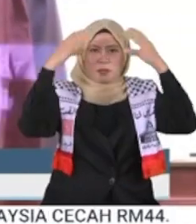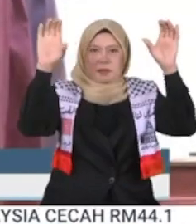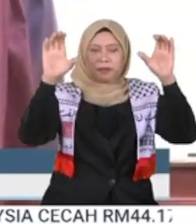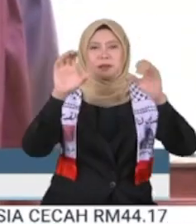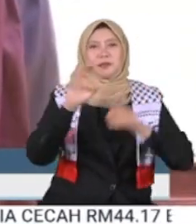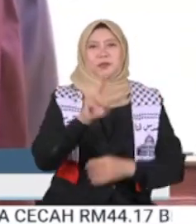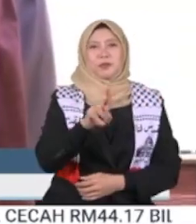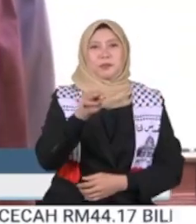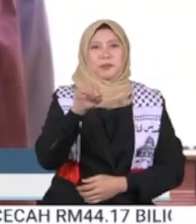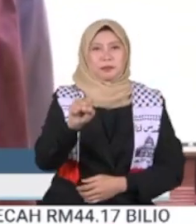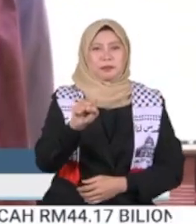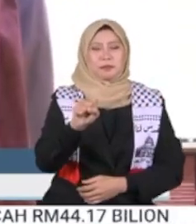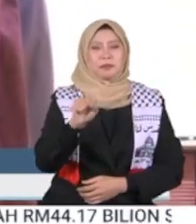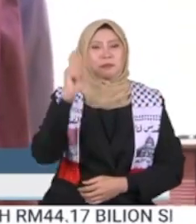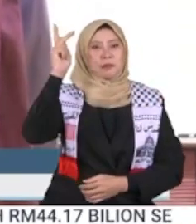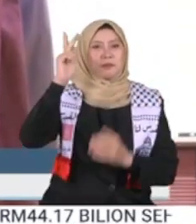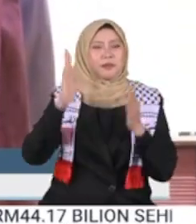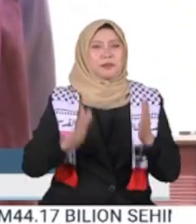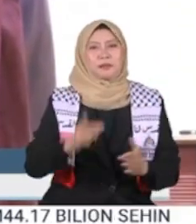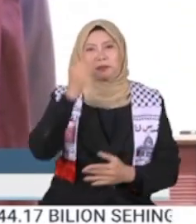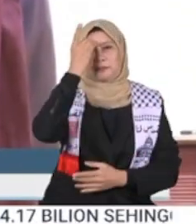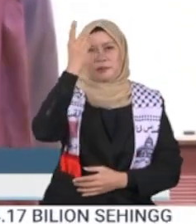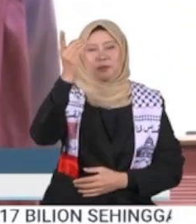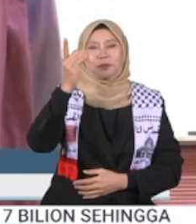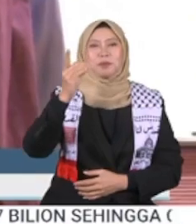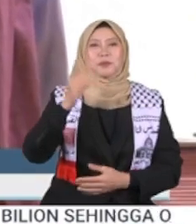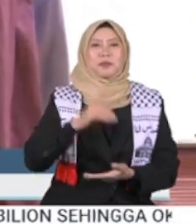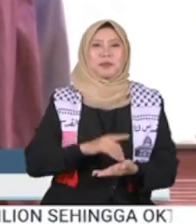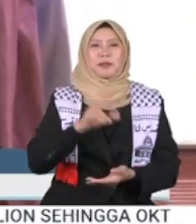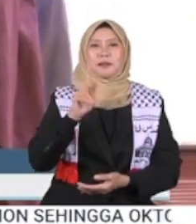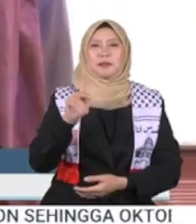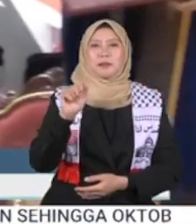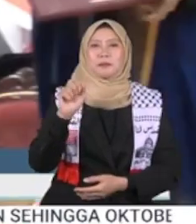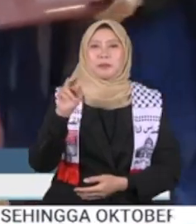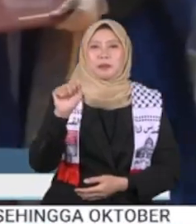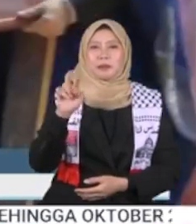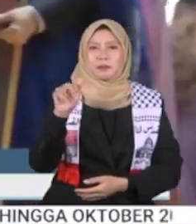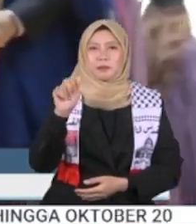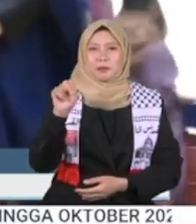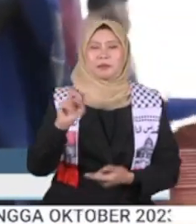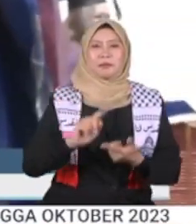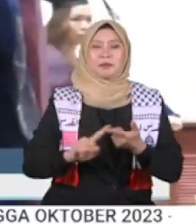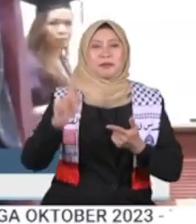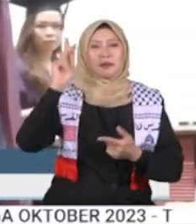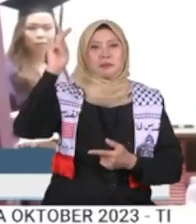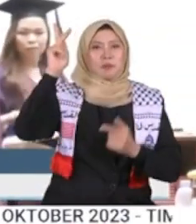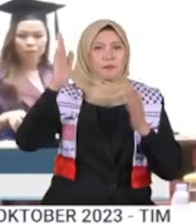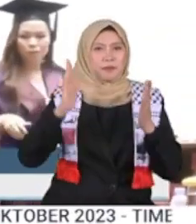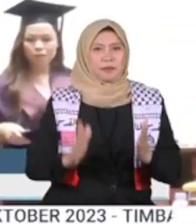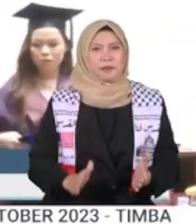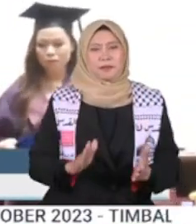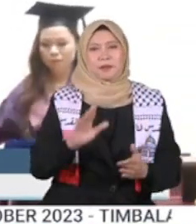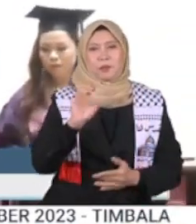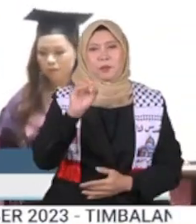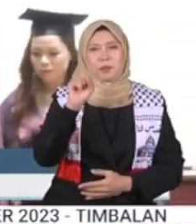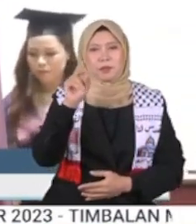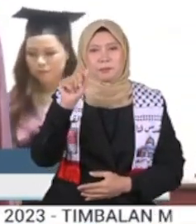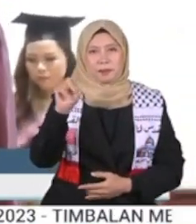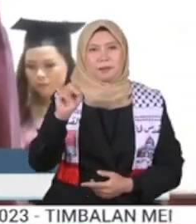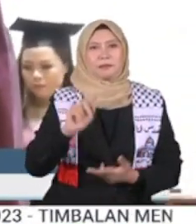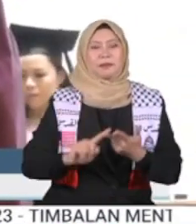brigadia Jen bersara Profesor Datuk Seri Panglima Dr kamaruzzaman ampon profesor emeritus Dr Osman Ali dan